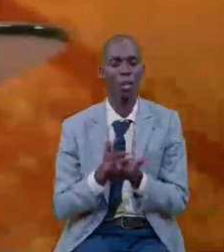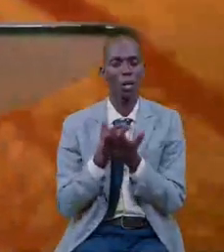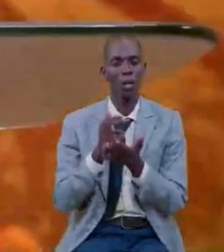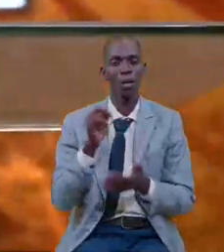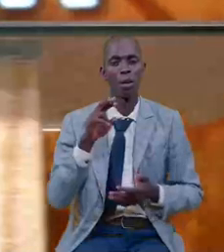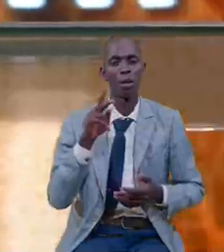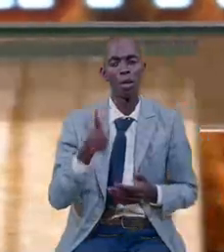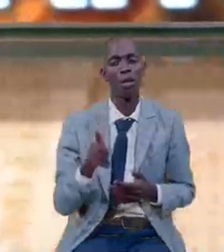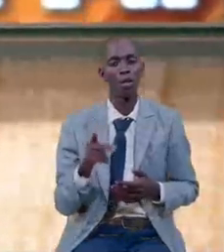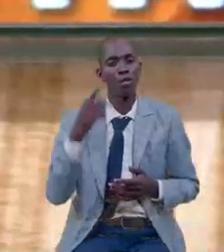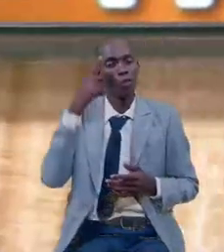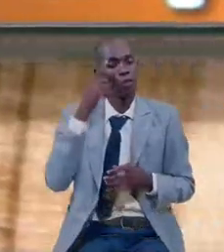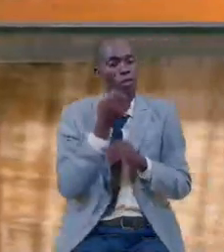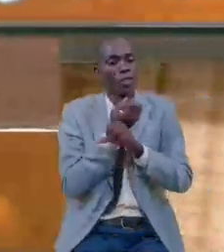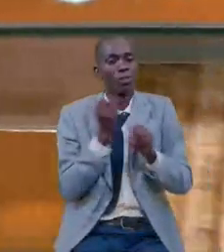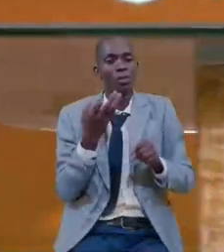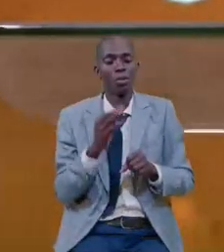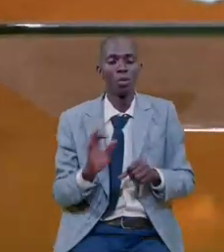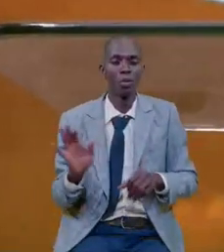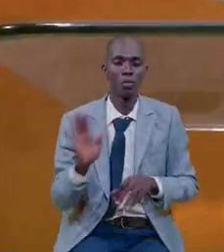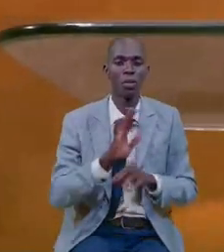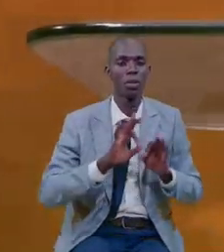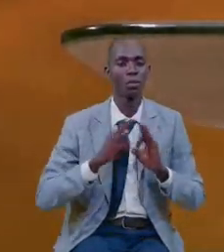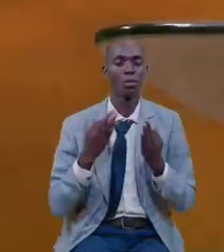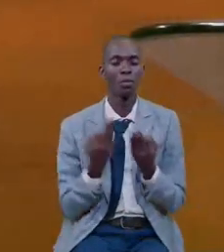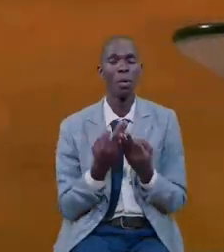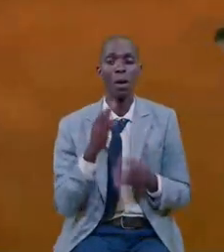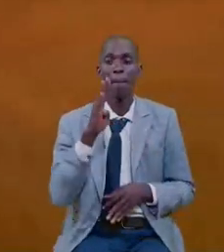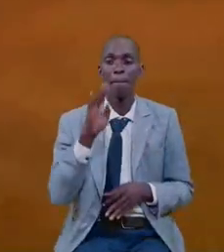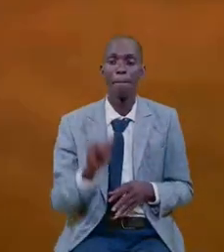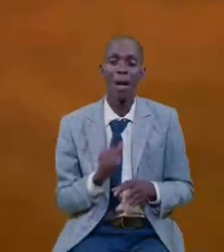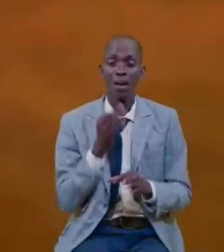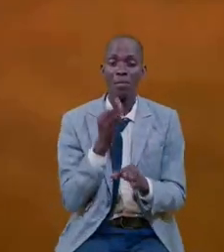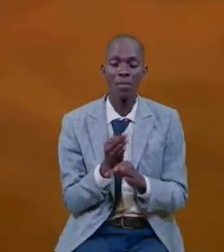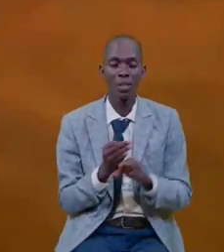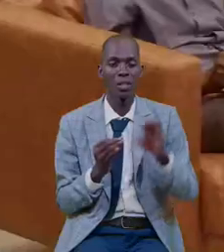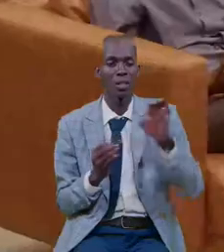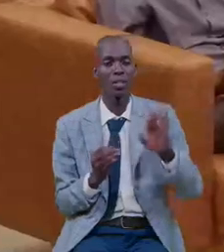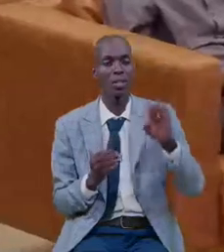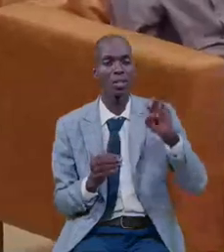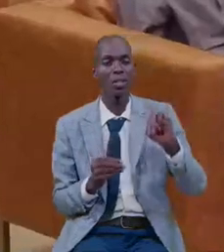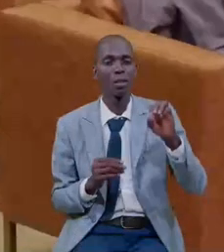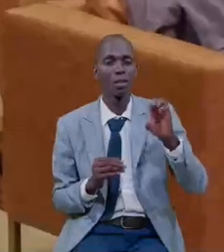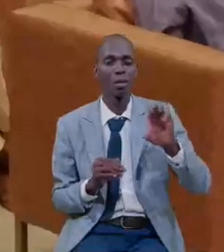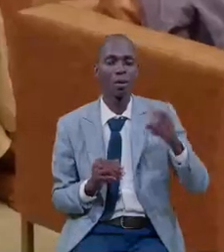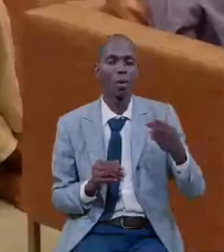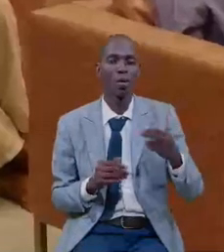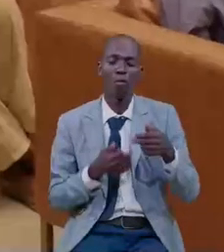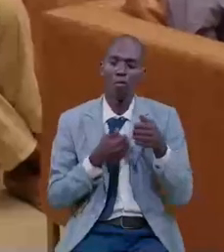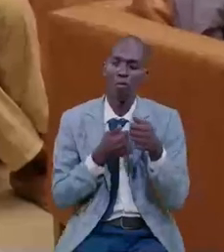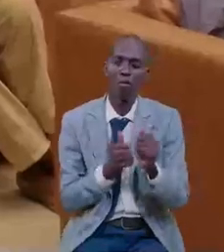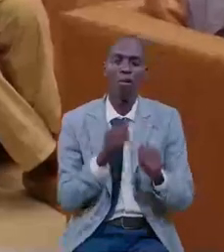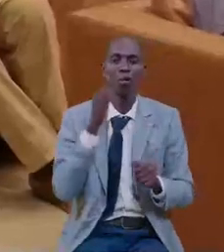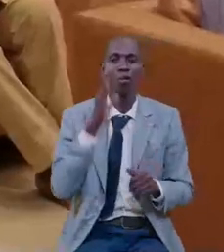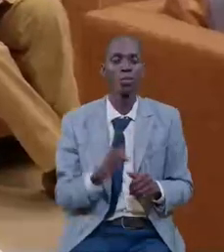sa famille et ceux qui vont entendre. C'est par la foi qu'Enoch a marché avec Dieu et ne fut plus parce